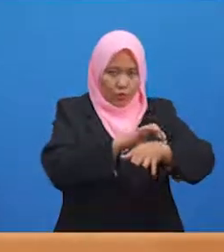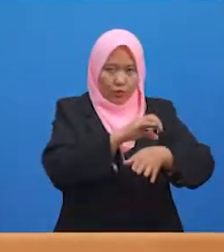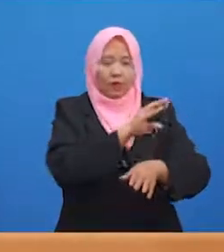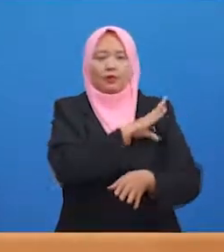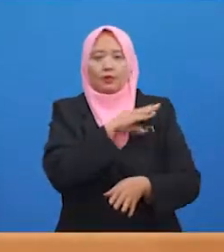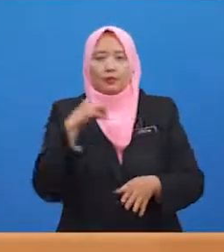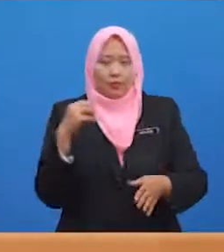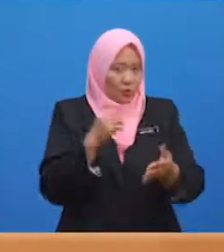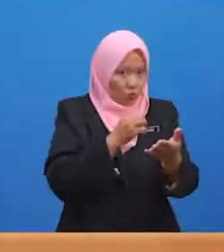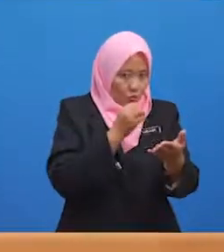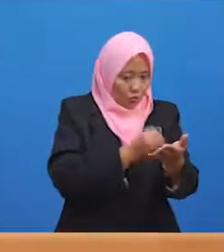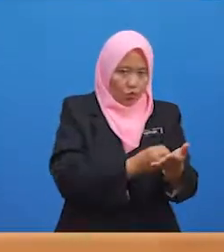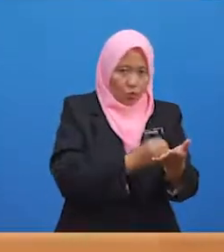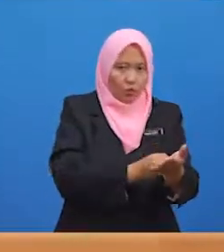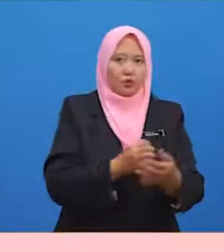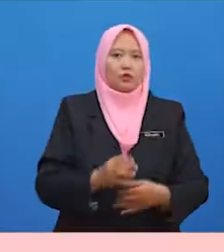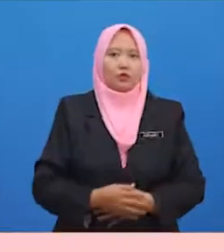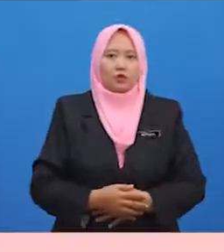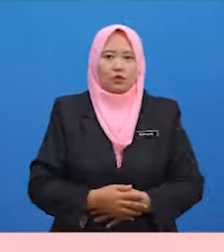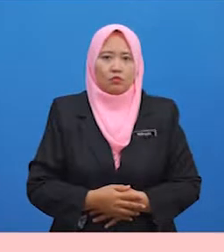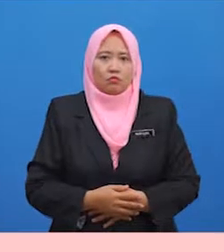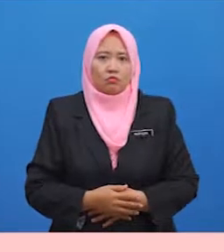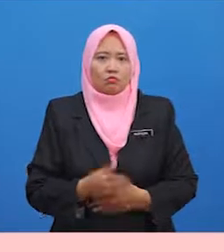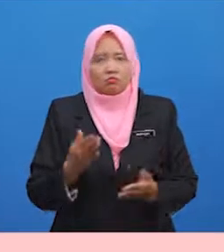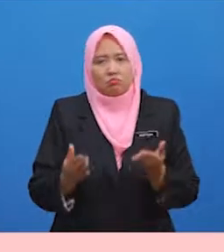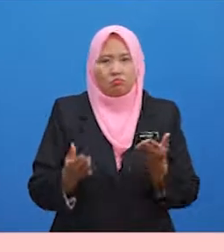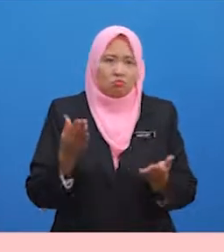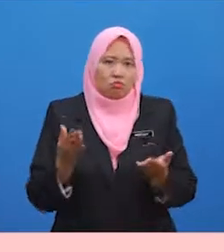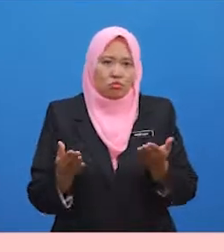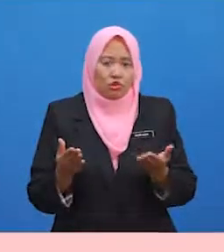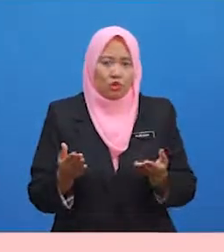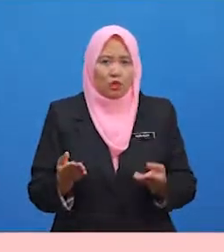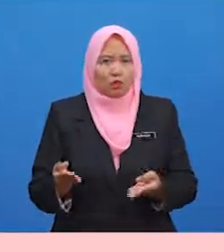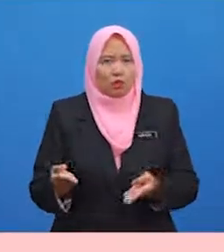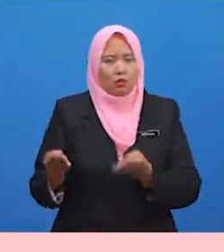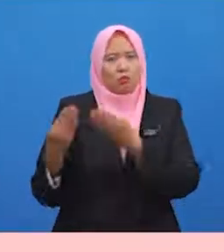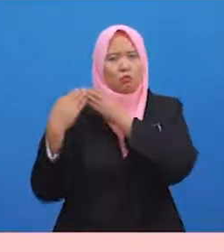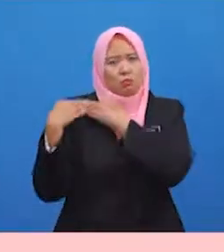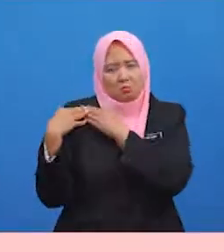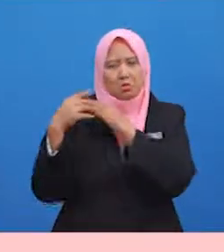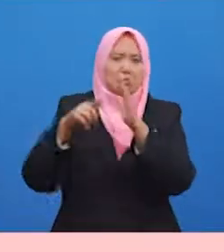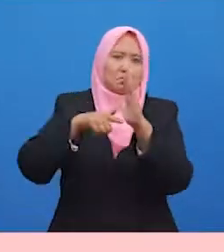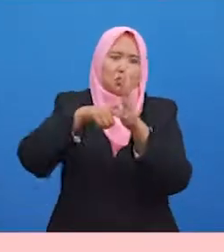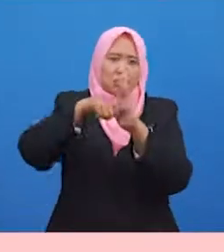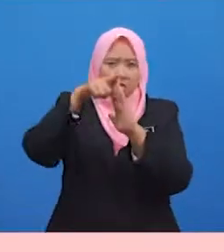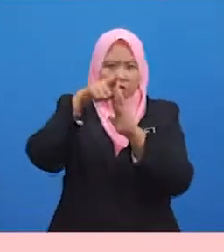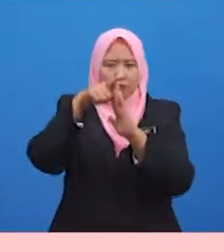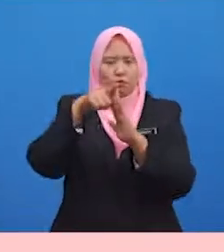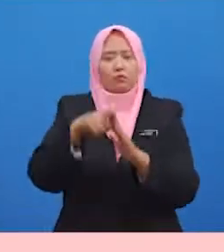Kecederaan strain kebiasaannya disebabkan oleh penggunaan beban yang berlebihan pada otot semasa